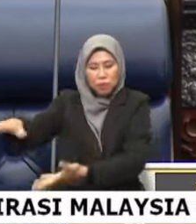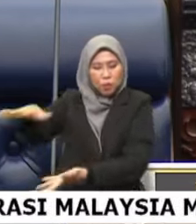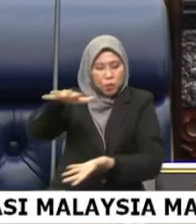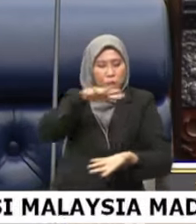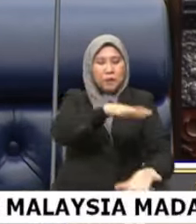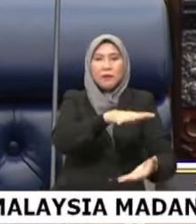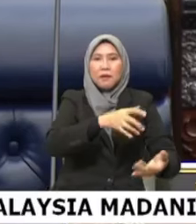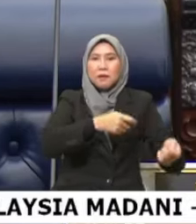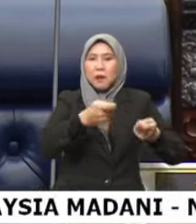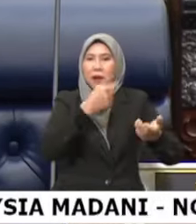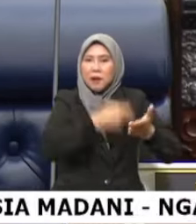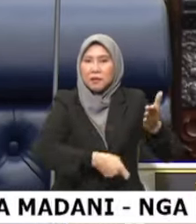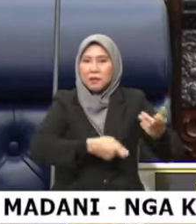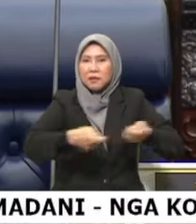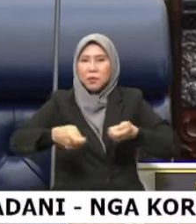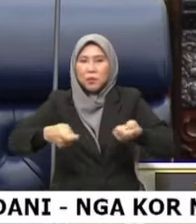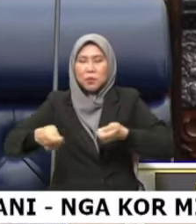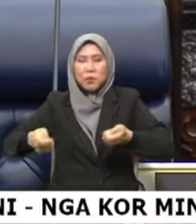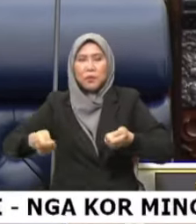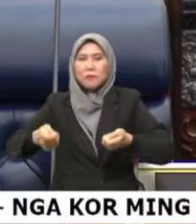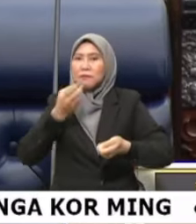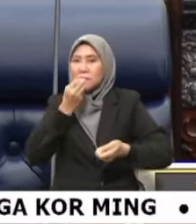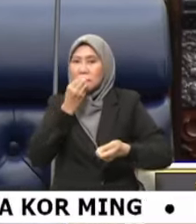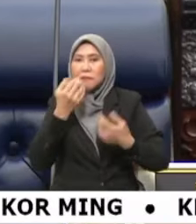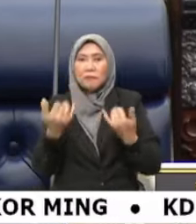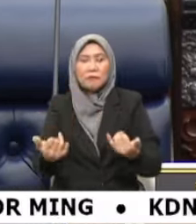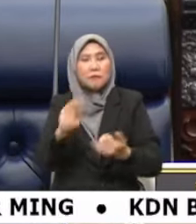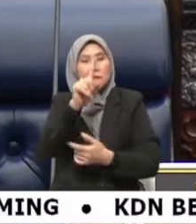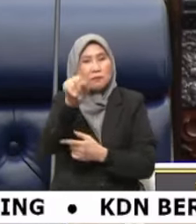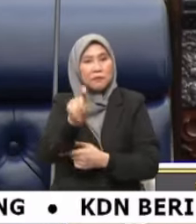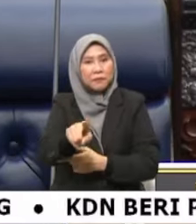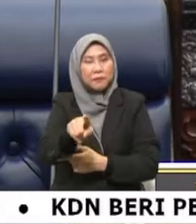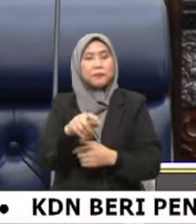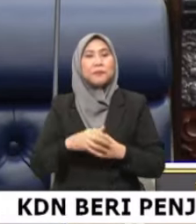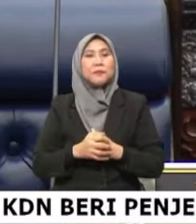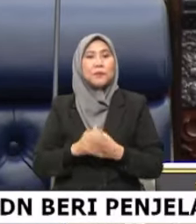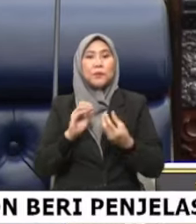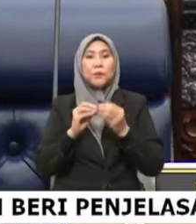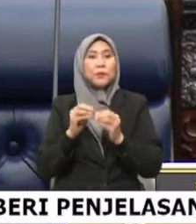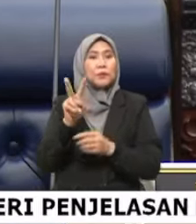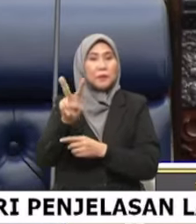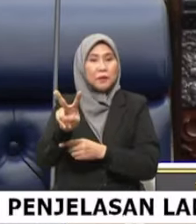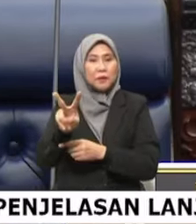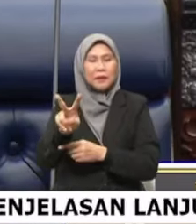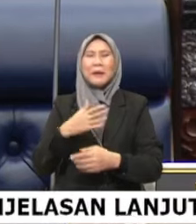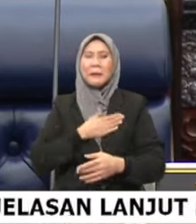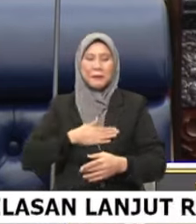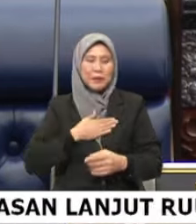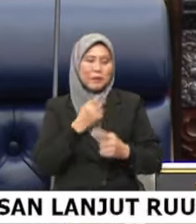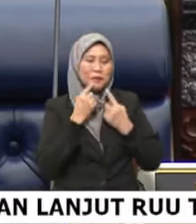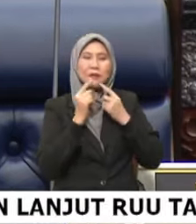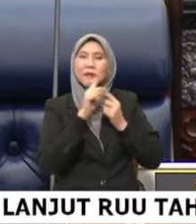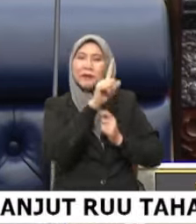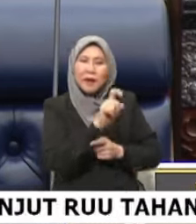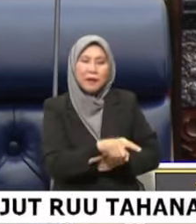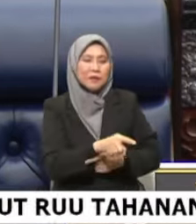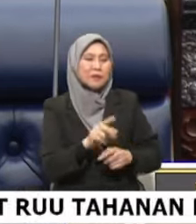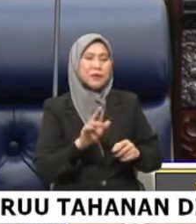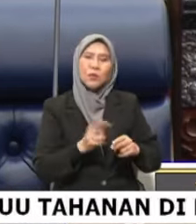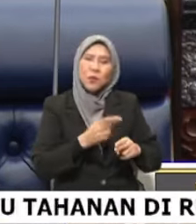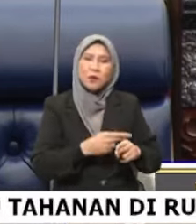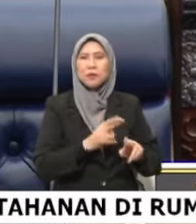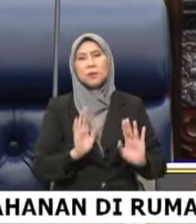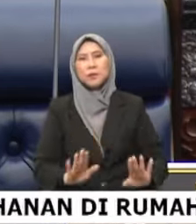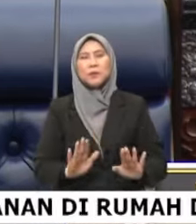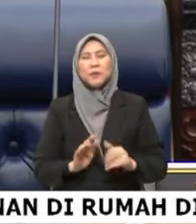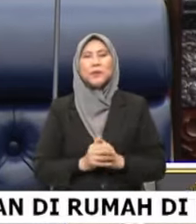mempengaruhi harga makanan sekarang. Dan yang keduanya ringkaskan ialah ringkaskan soalan, satu soalan sahaja. Bukan satu soalan